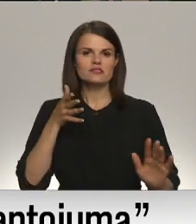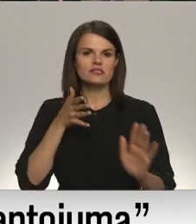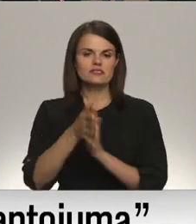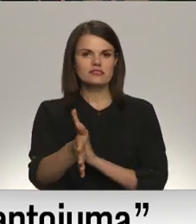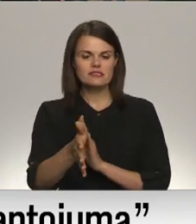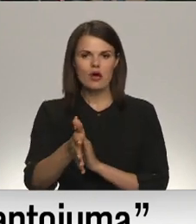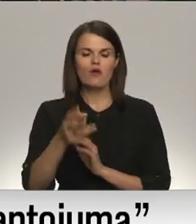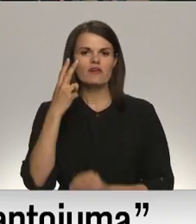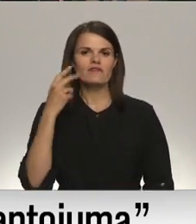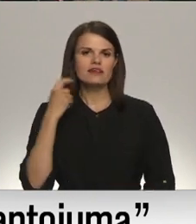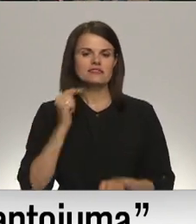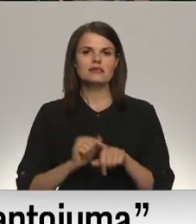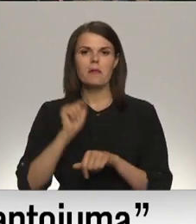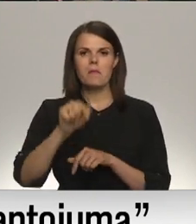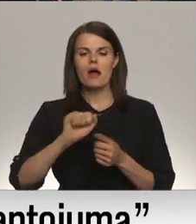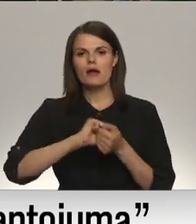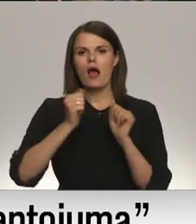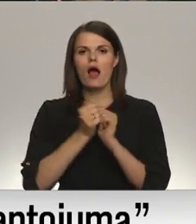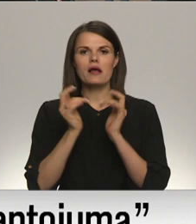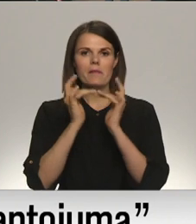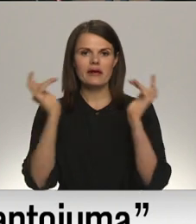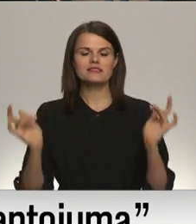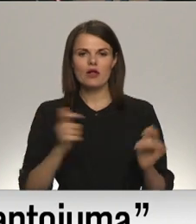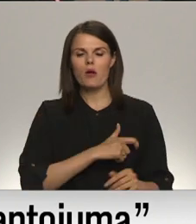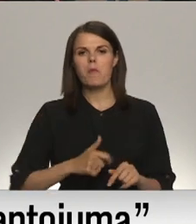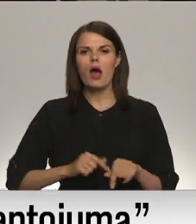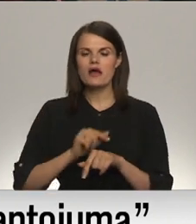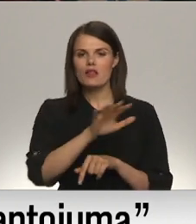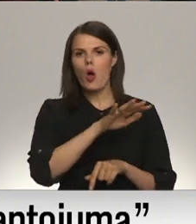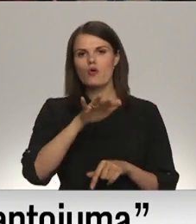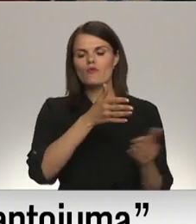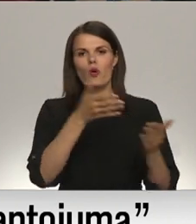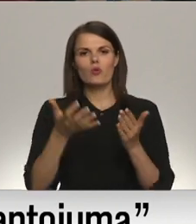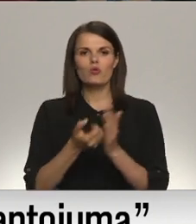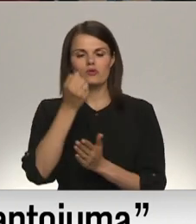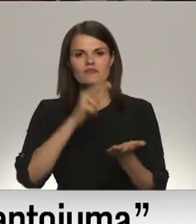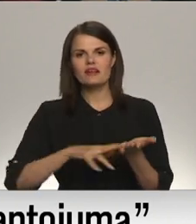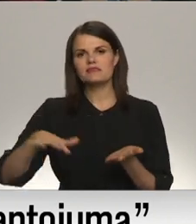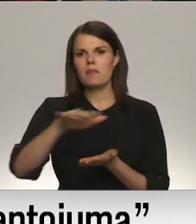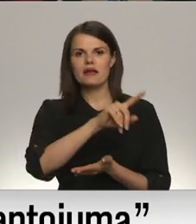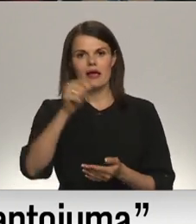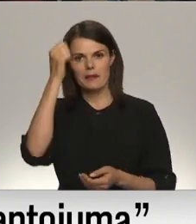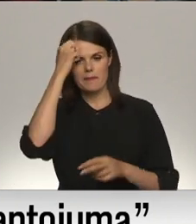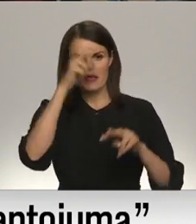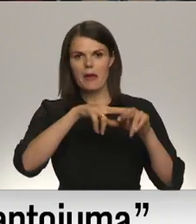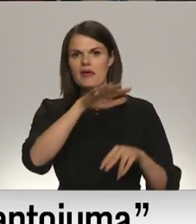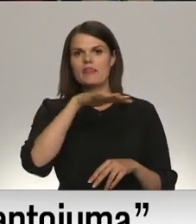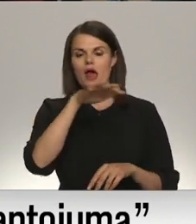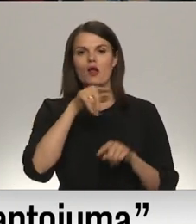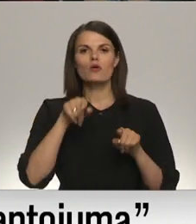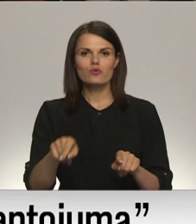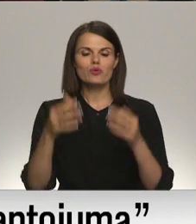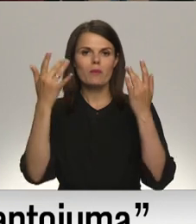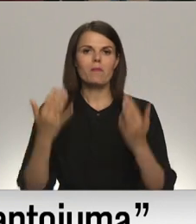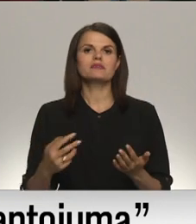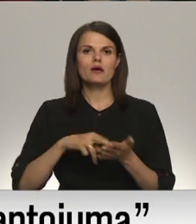pāri akmens tiltam uz Pārdaugavu, kur Uzvaras parkā atrodas šis te pieminekls. Tur pasākumu ir plānots noslēgt